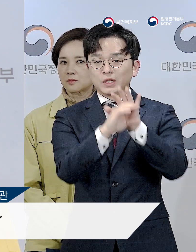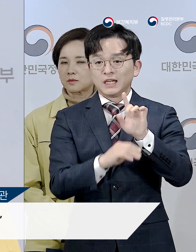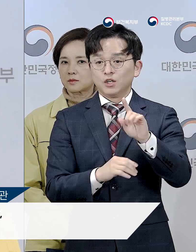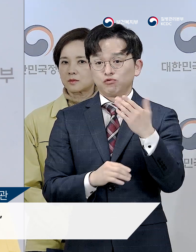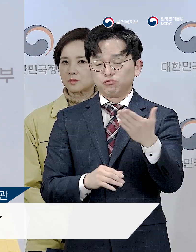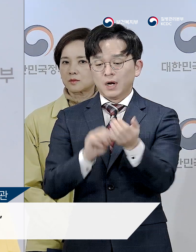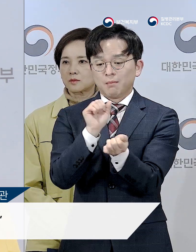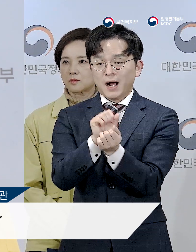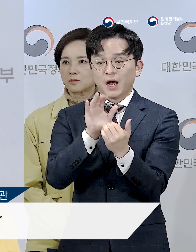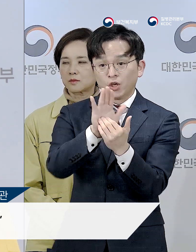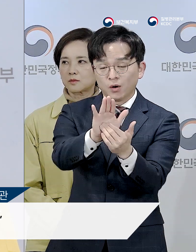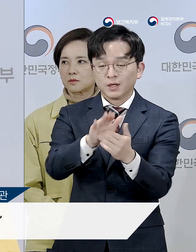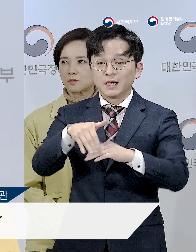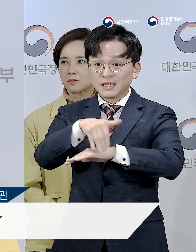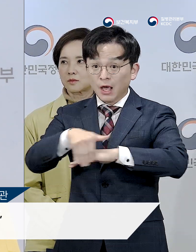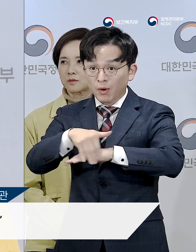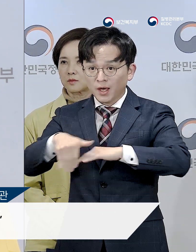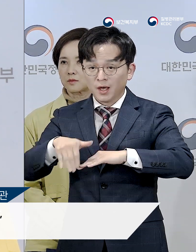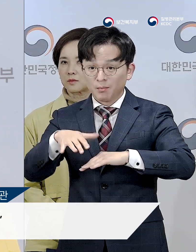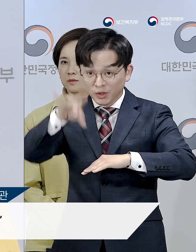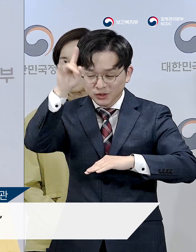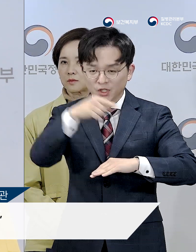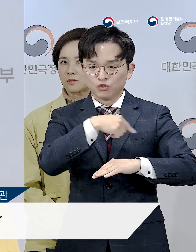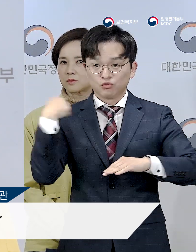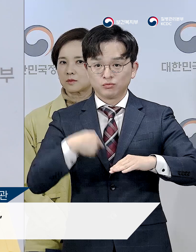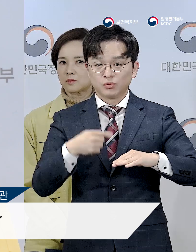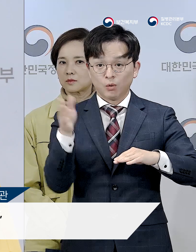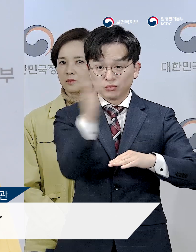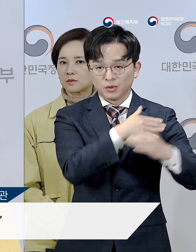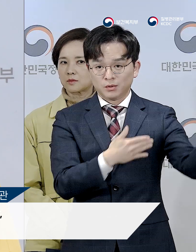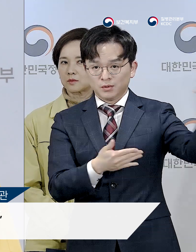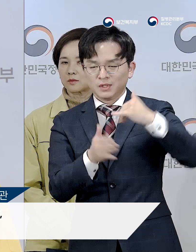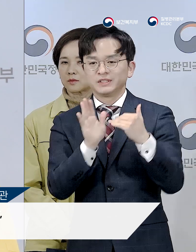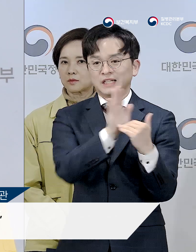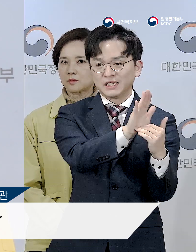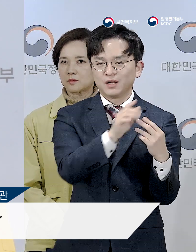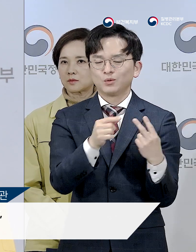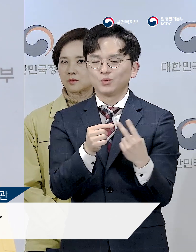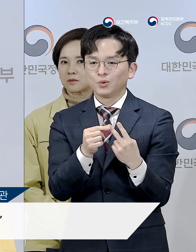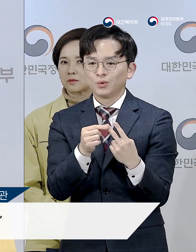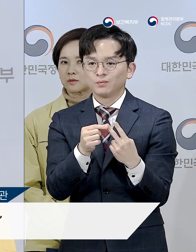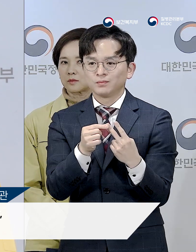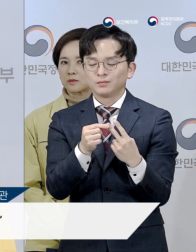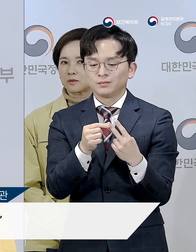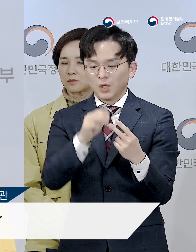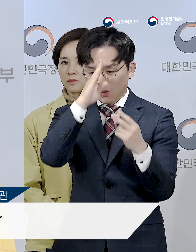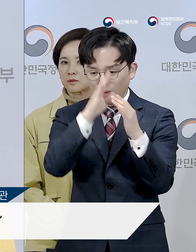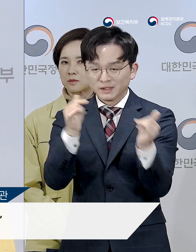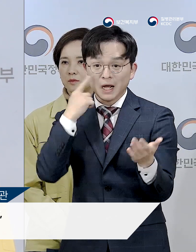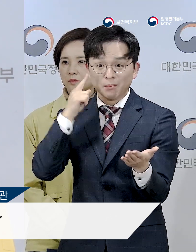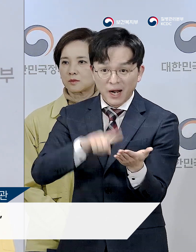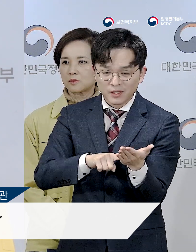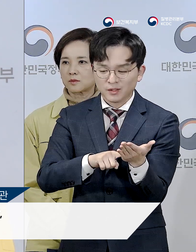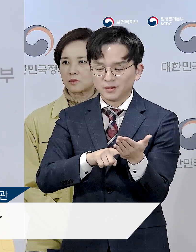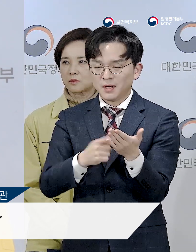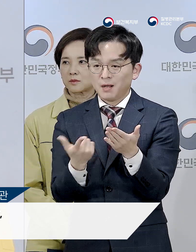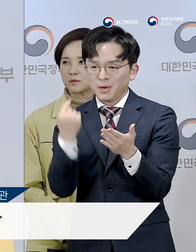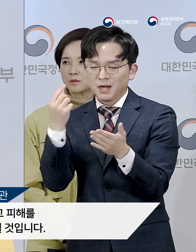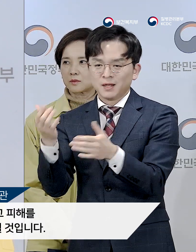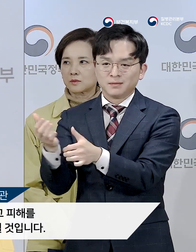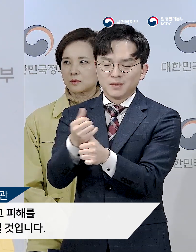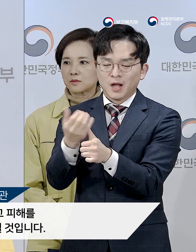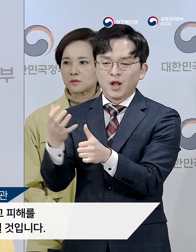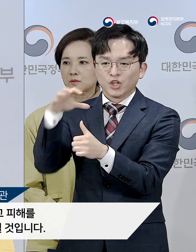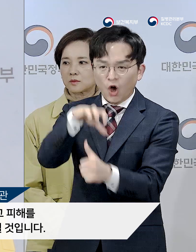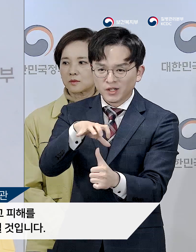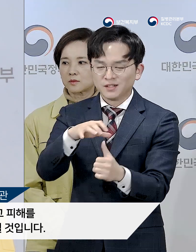코로나19에 대한 방역 대응 전략은 해외 유입 차단, 환자 발견과 역학조사를 통한 접촉자 격리 등